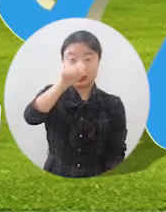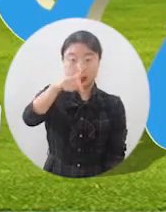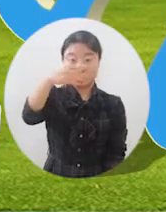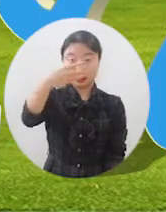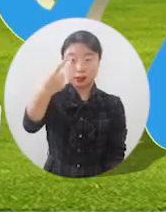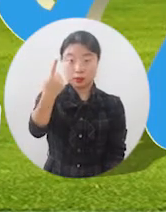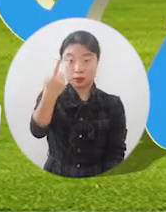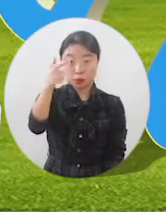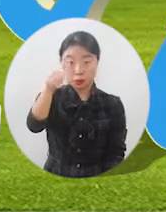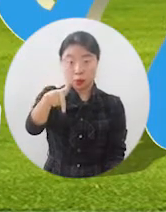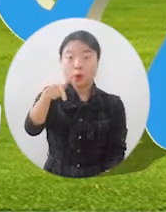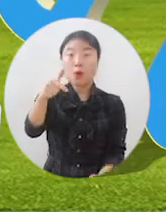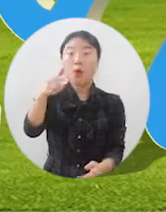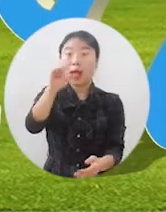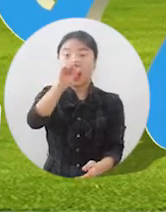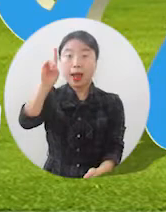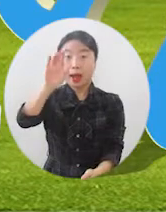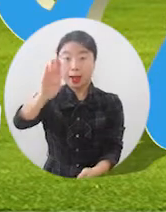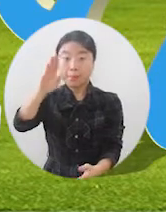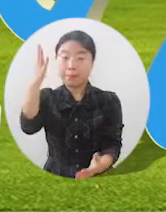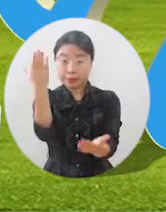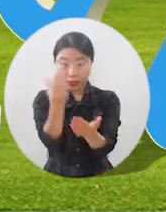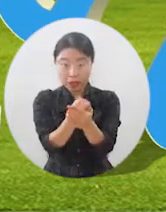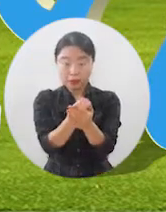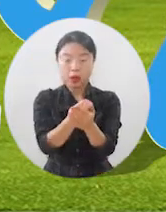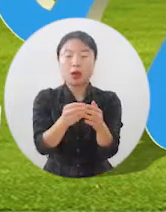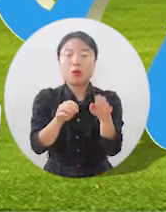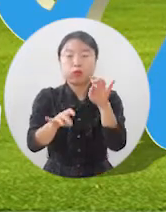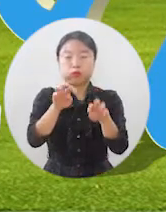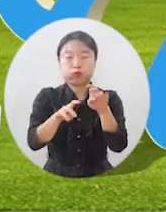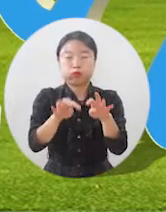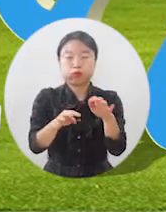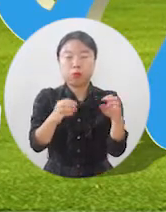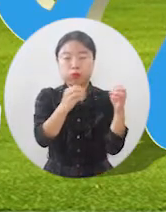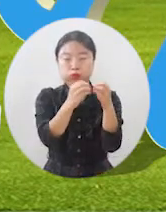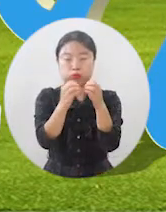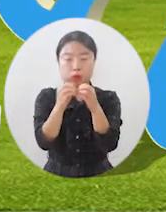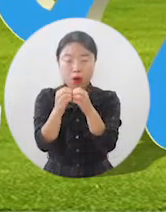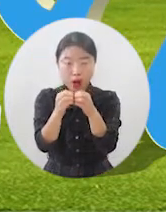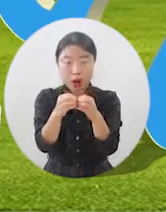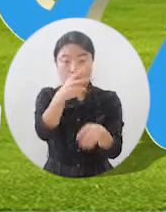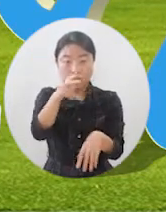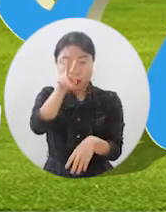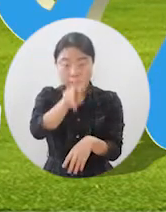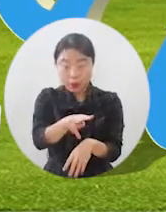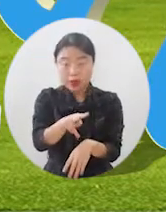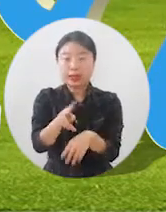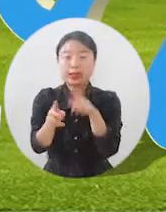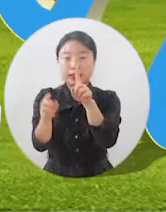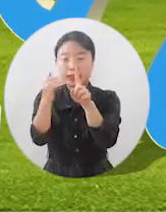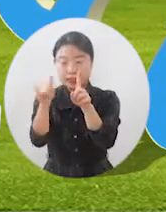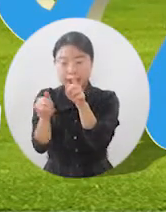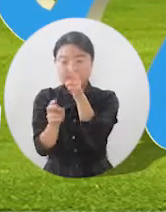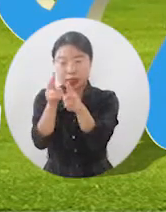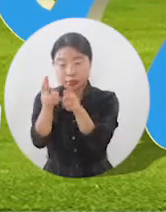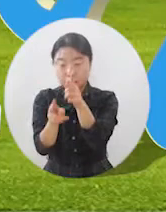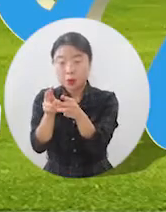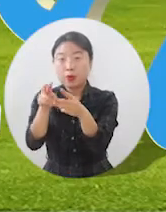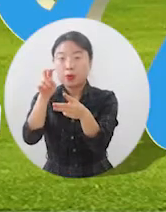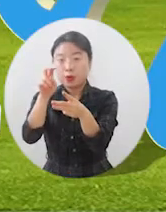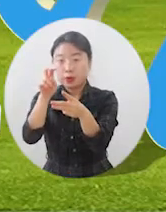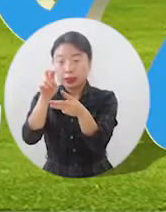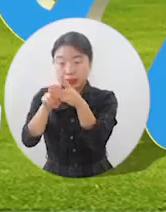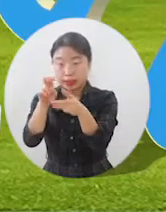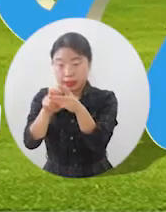캠페인은 국민 누구나 틱톡을 통해 1인 창조기업 해시태그만 기재하면 참여가 가능하며 1인 창조기업의